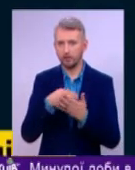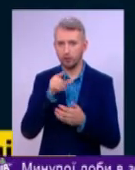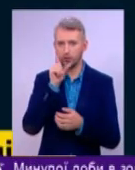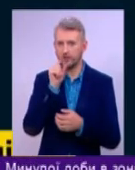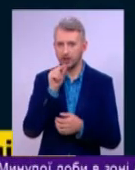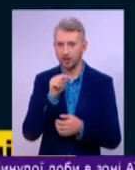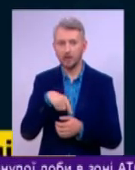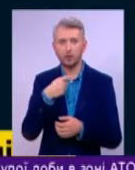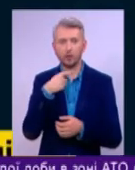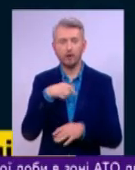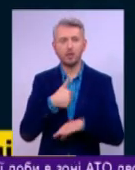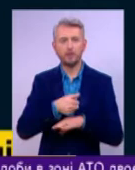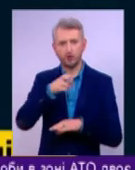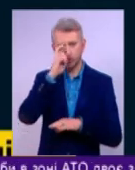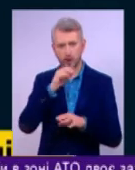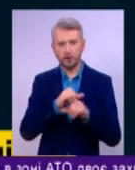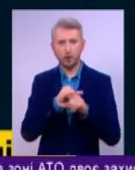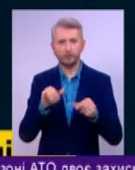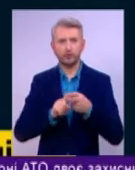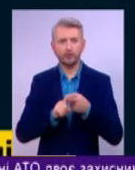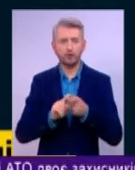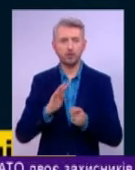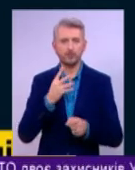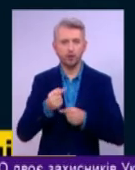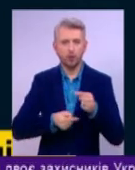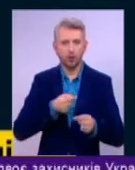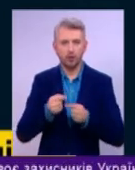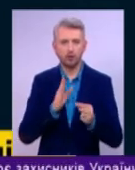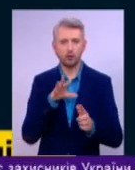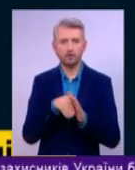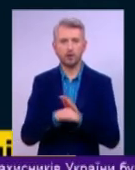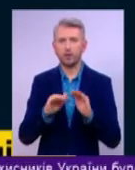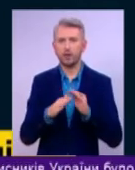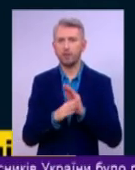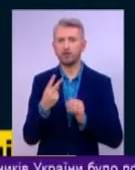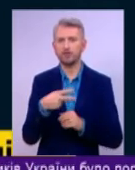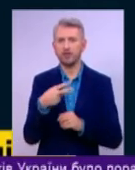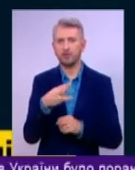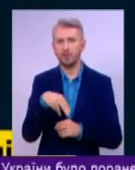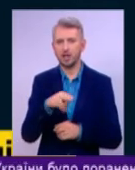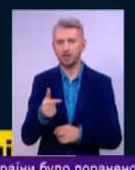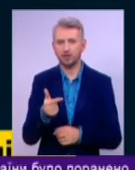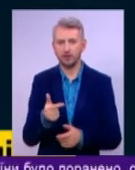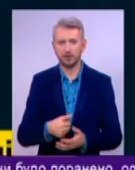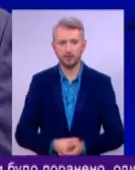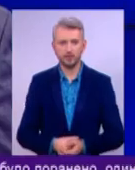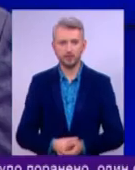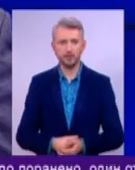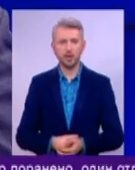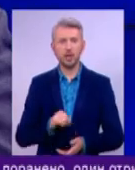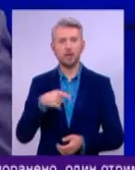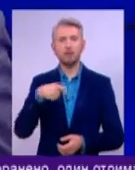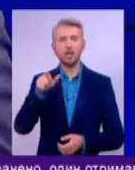твіттері. За словами глави держави, у розвиток зв'язку четвертого покоління буде вкладено не менше 20 мільярдів гривень.